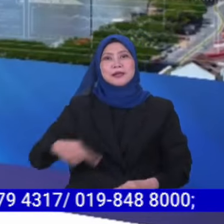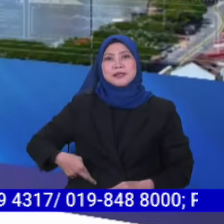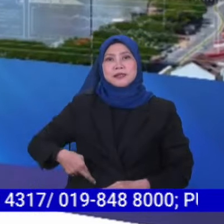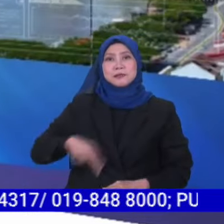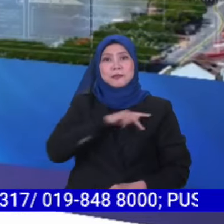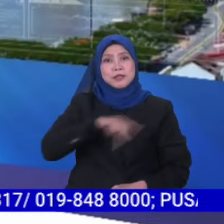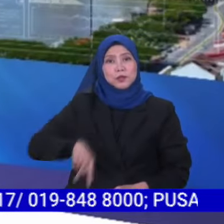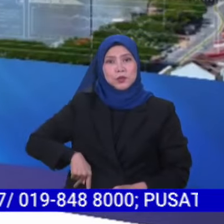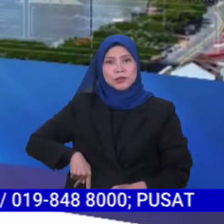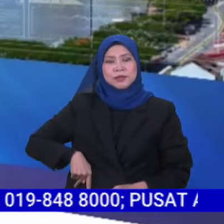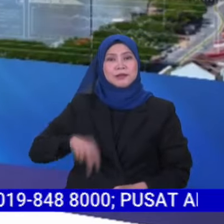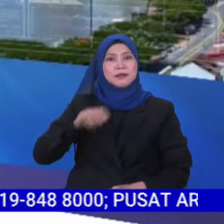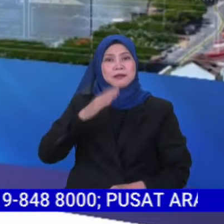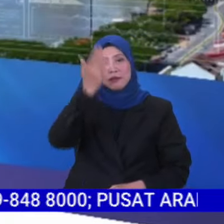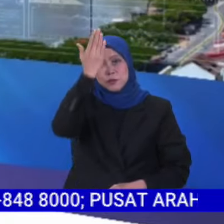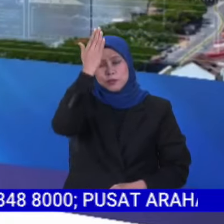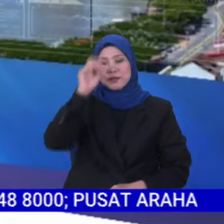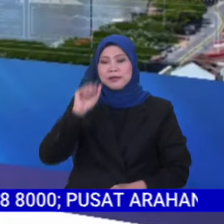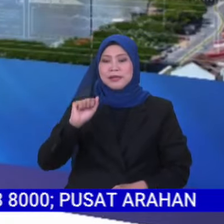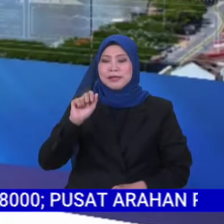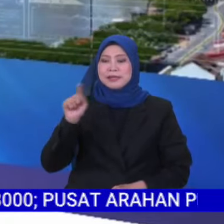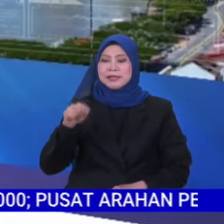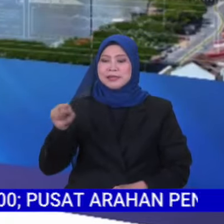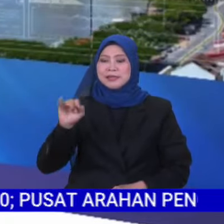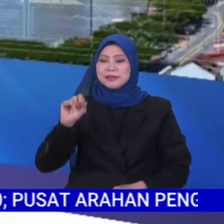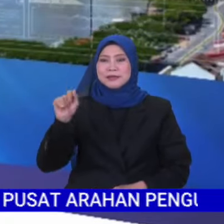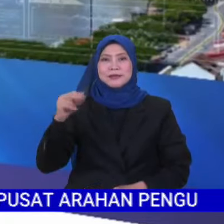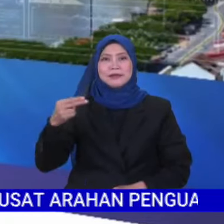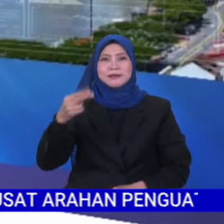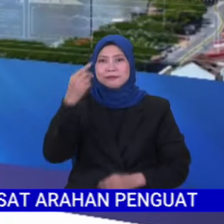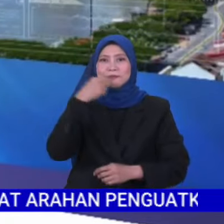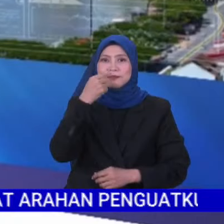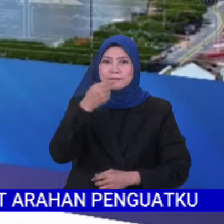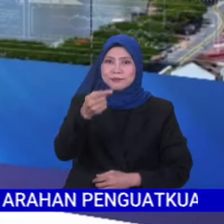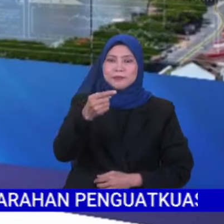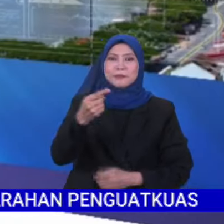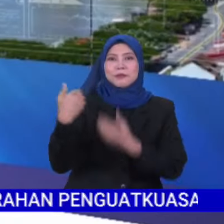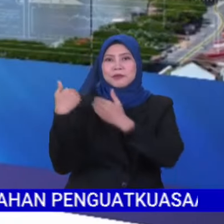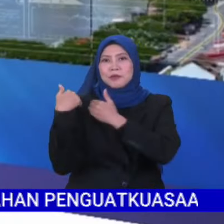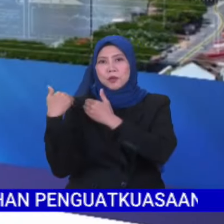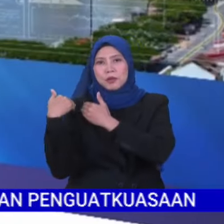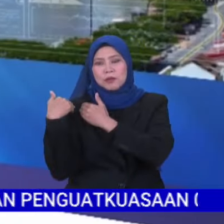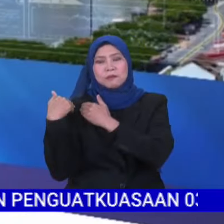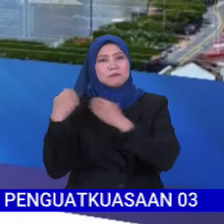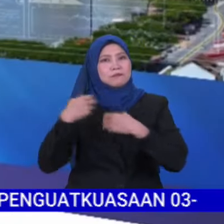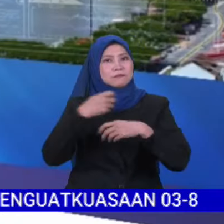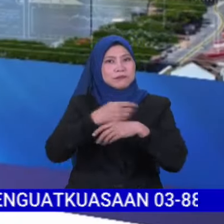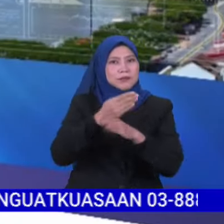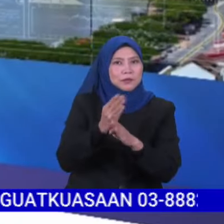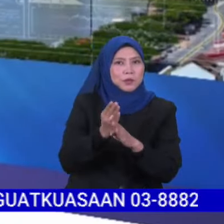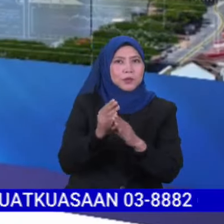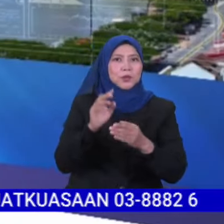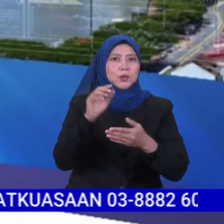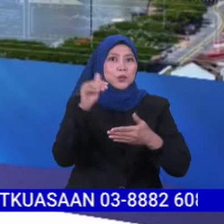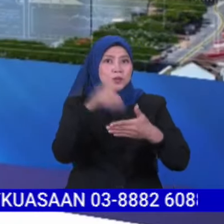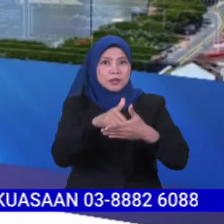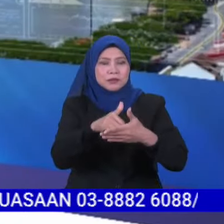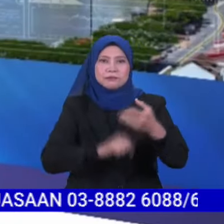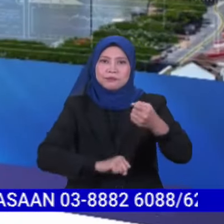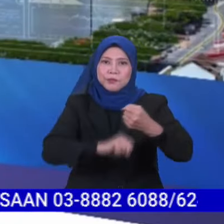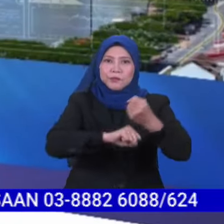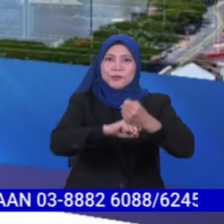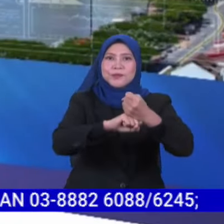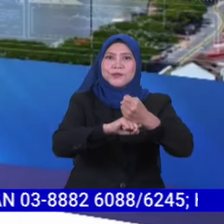agong tuanku Azizah Aminah Maimunah iskandaria bertitah peranan tersebut adalah dalam bentuk Undip atau sokongan yang